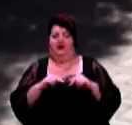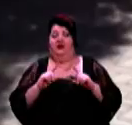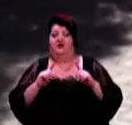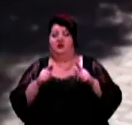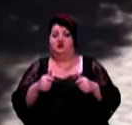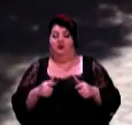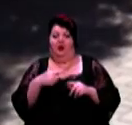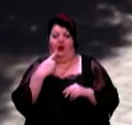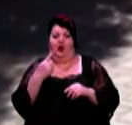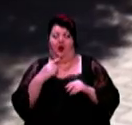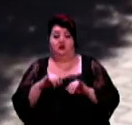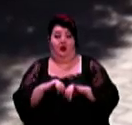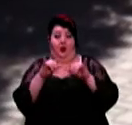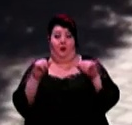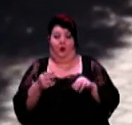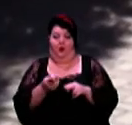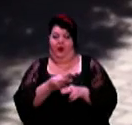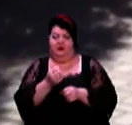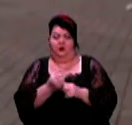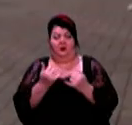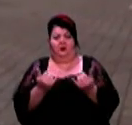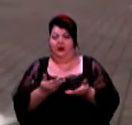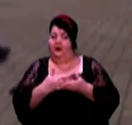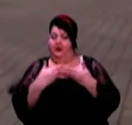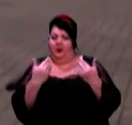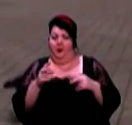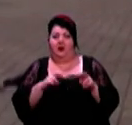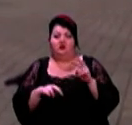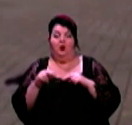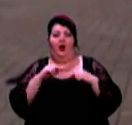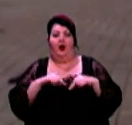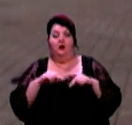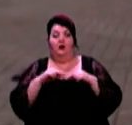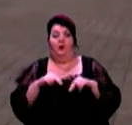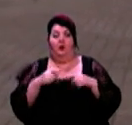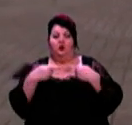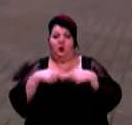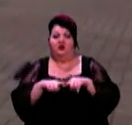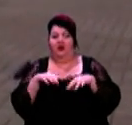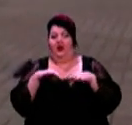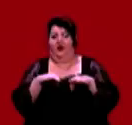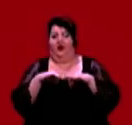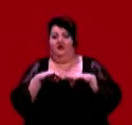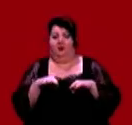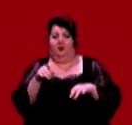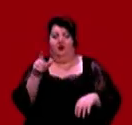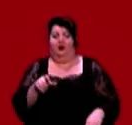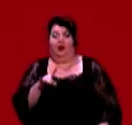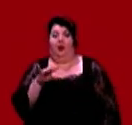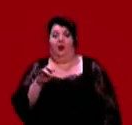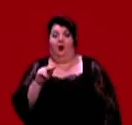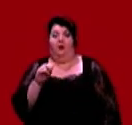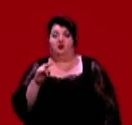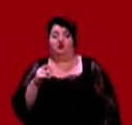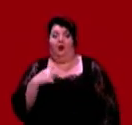каже, що буму безробітних нині немає. Шукає роботу за фахом інженер автомобілів Андрій Рибачук. Працював